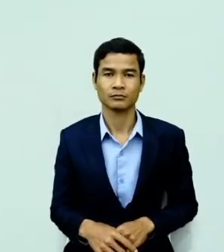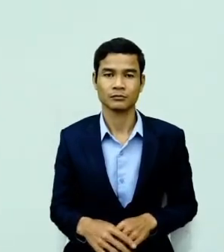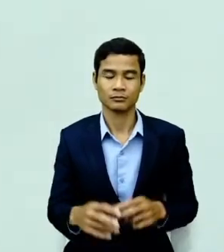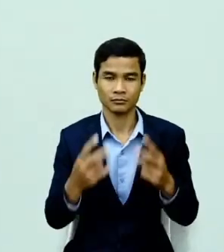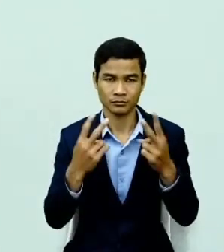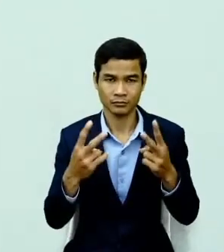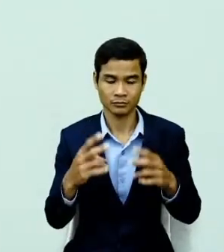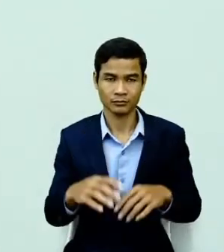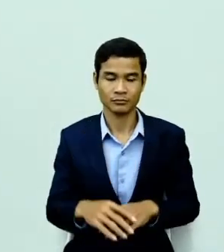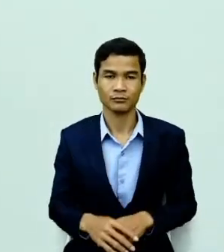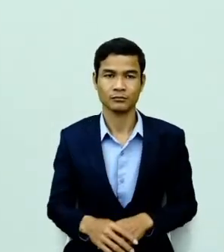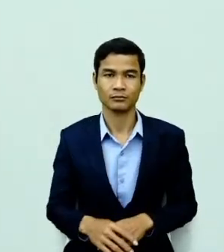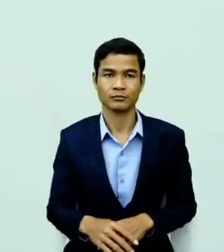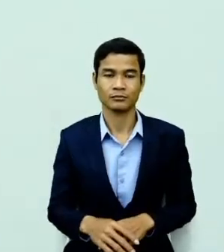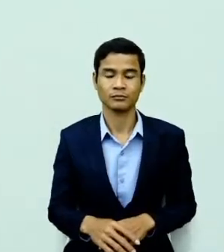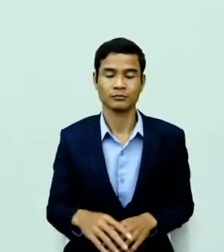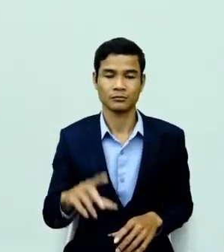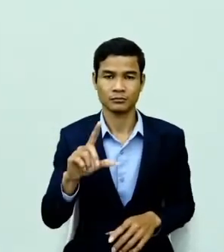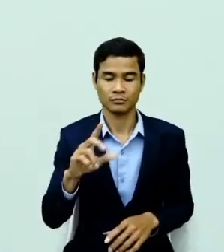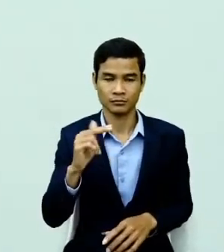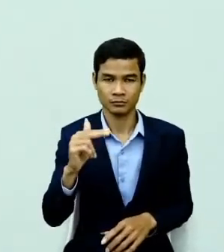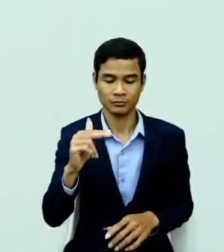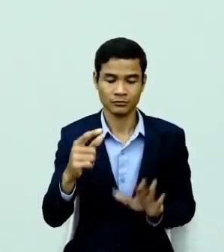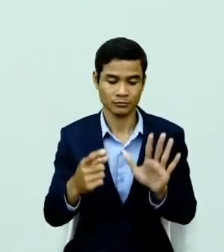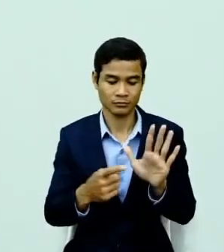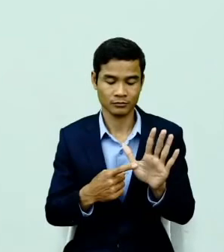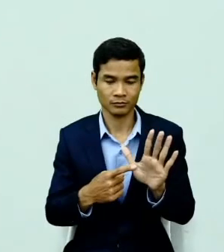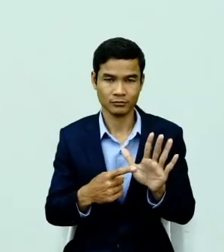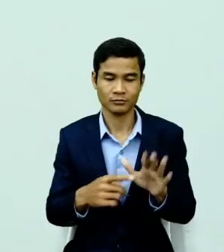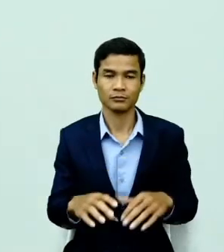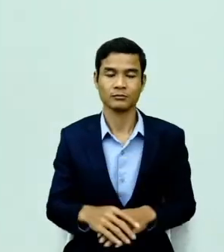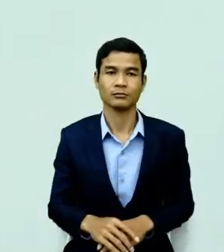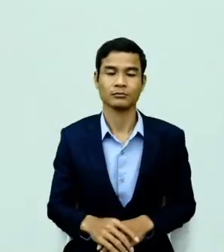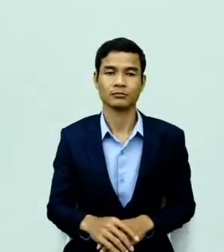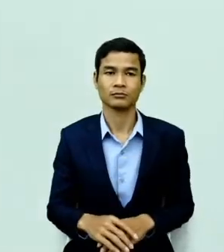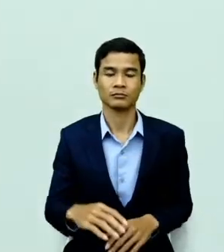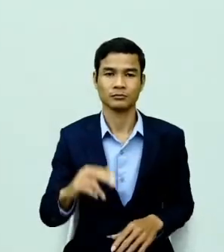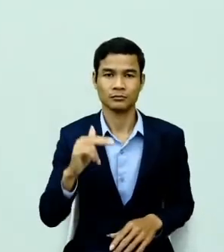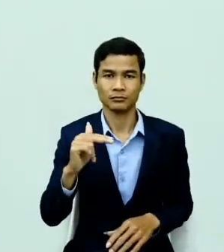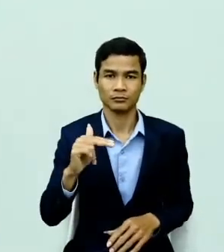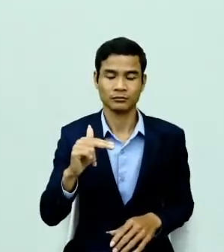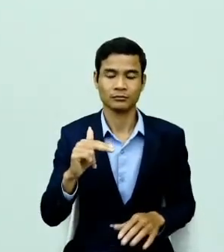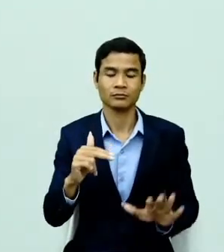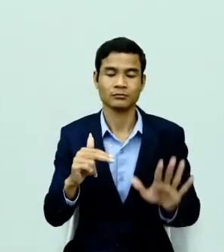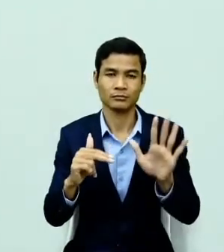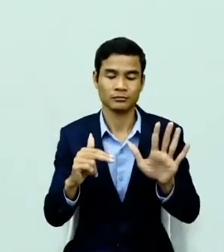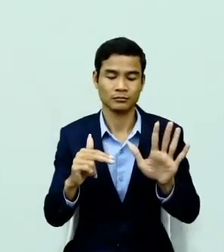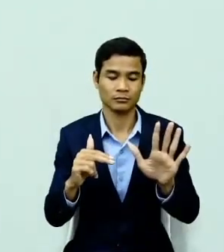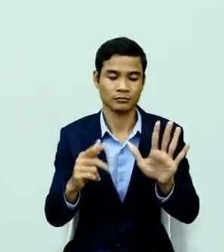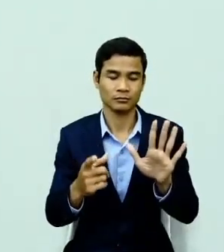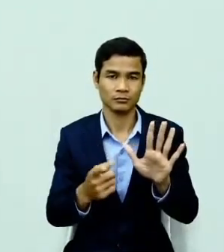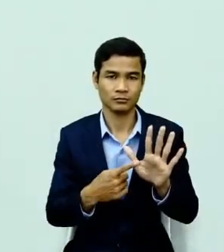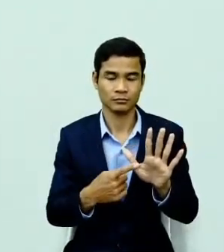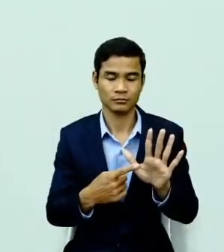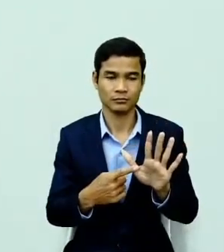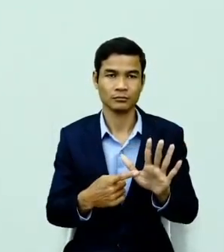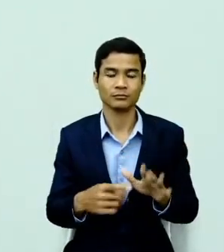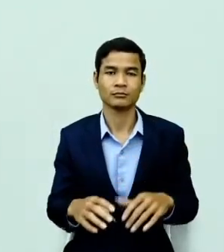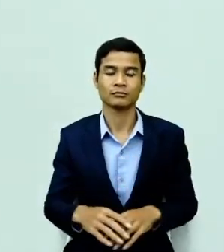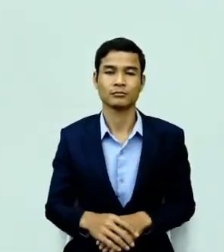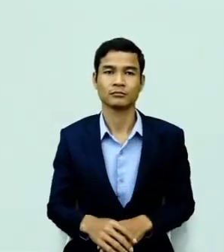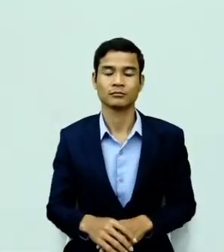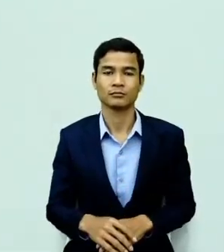ទៀងផ្ទាត់តអ៊ីតិតអ៊ី